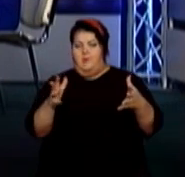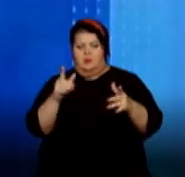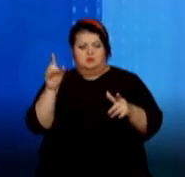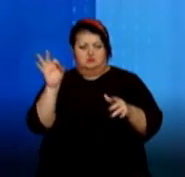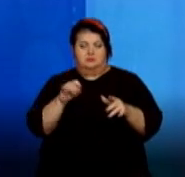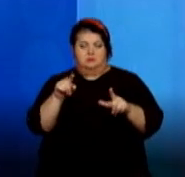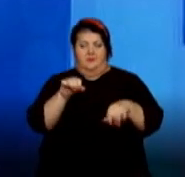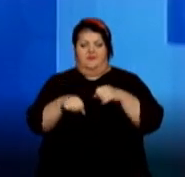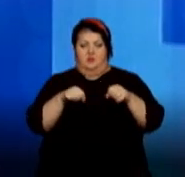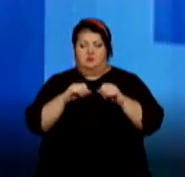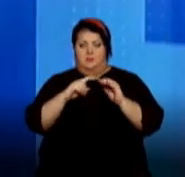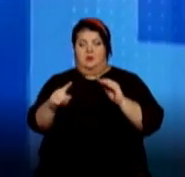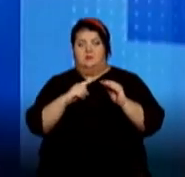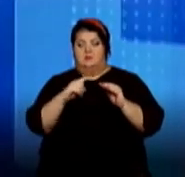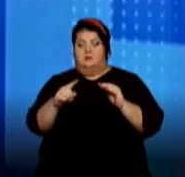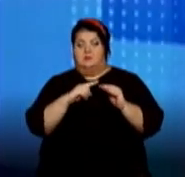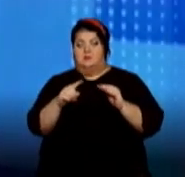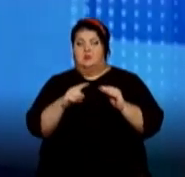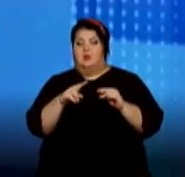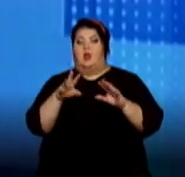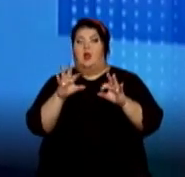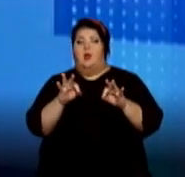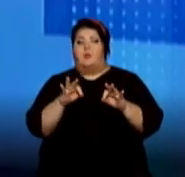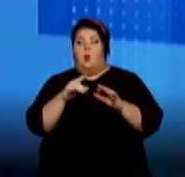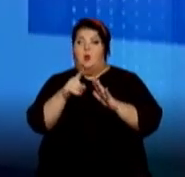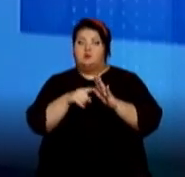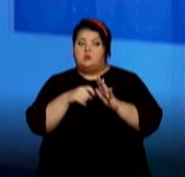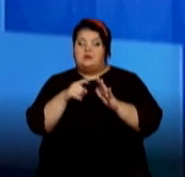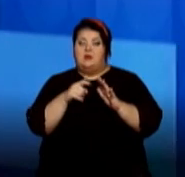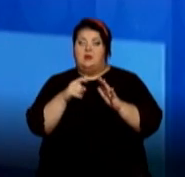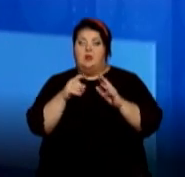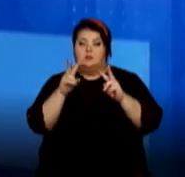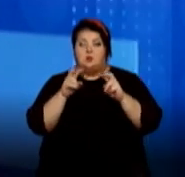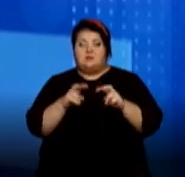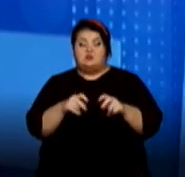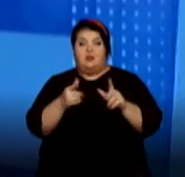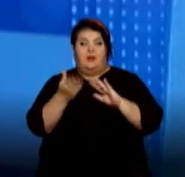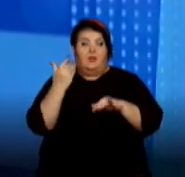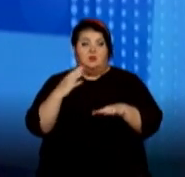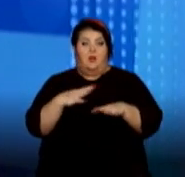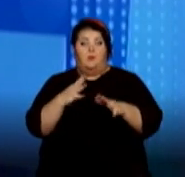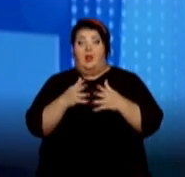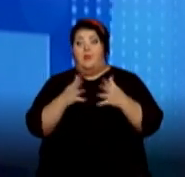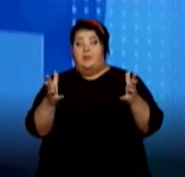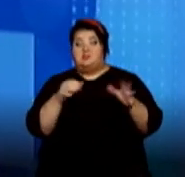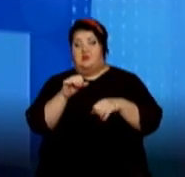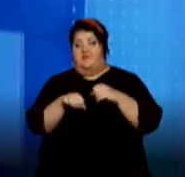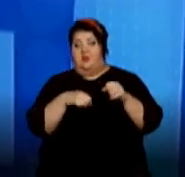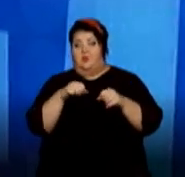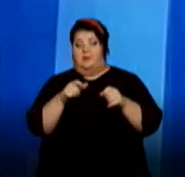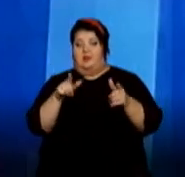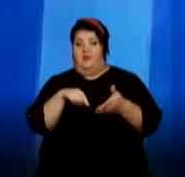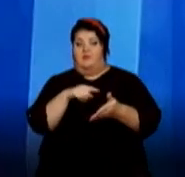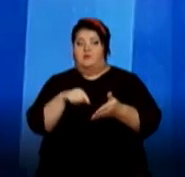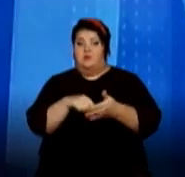вулицею. І по Страві, і по дослідженням, які робили раніше, більшість велосипедистів, які пересуваються в рамках міста, то